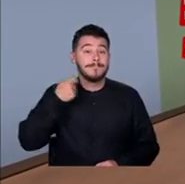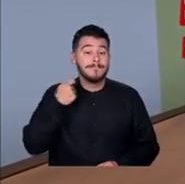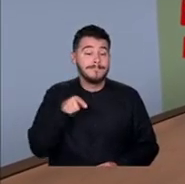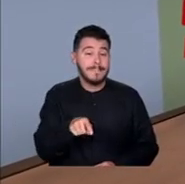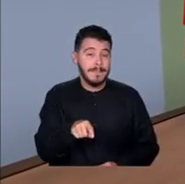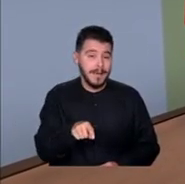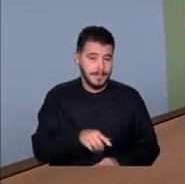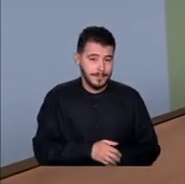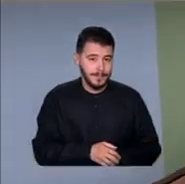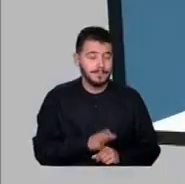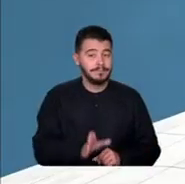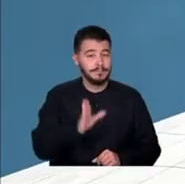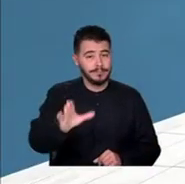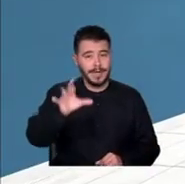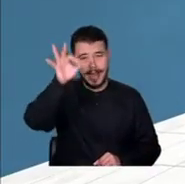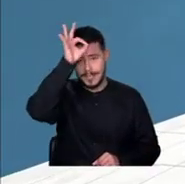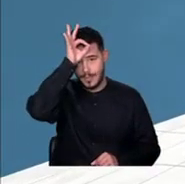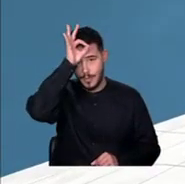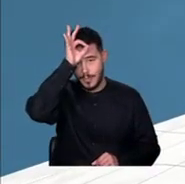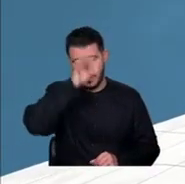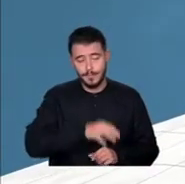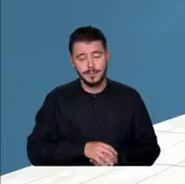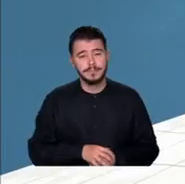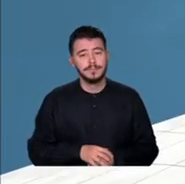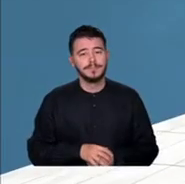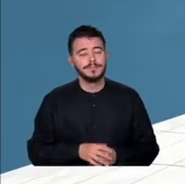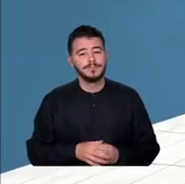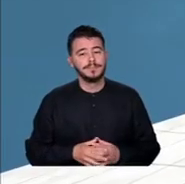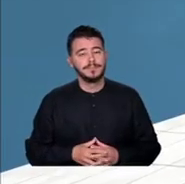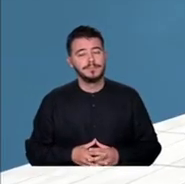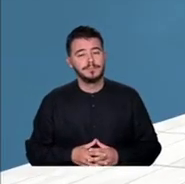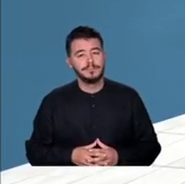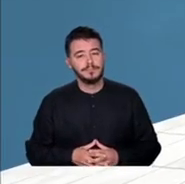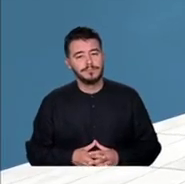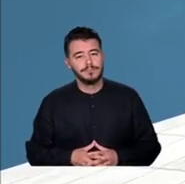στο αστυνομικό τμήμα. Είναι το τελευταίο κομμάτι αυτής της έρευνας που θα δούμε,